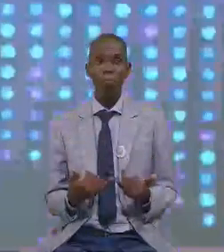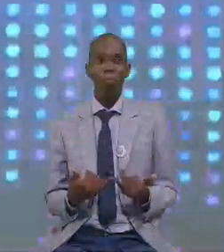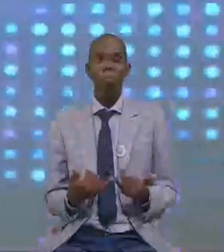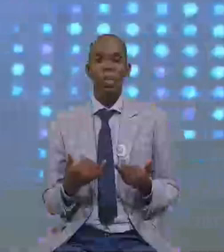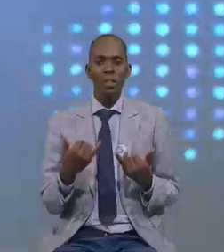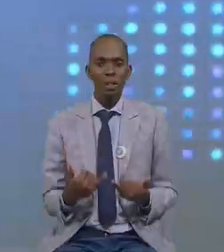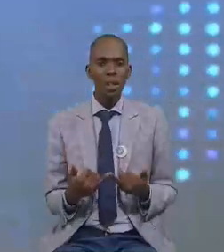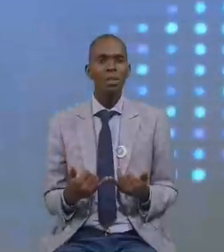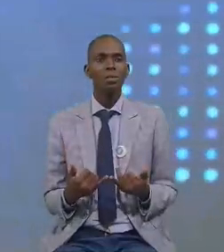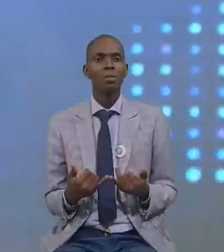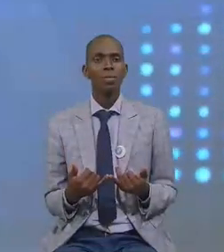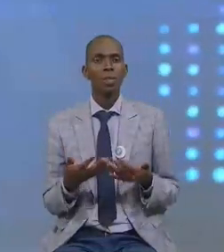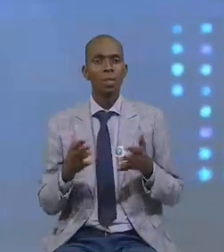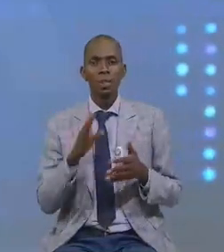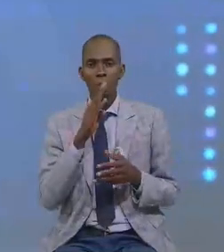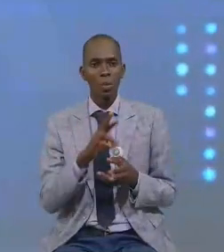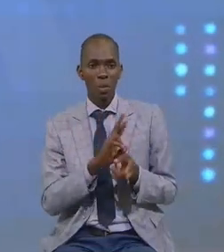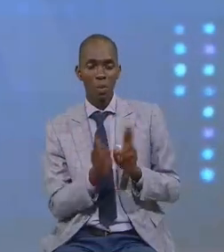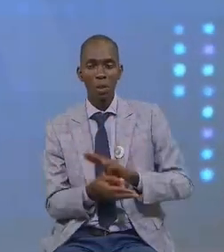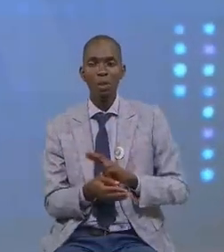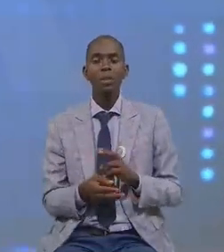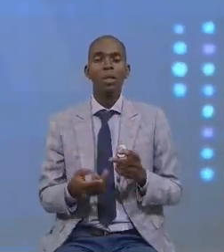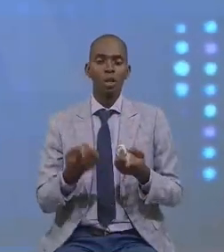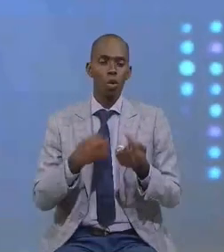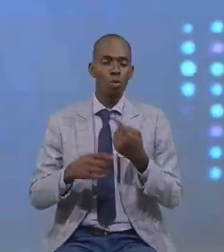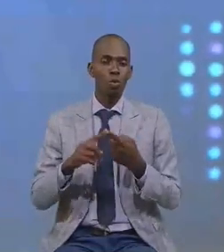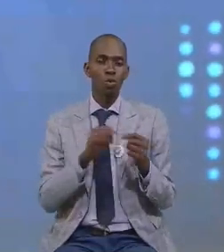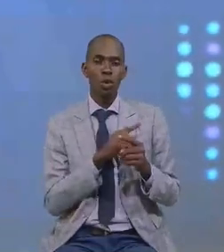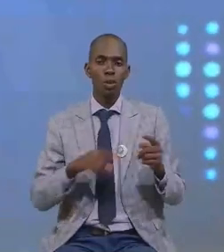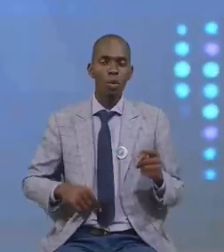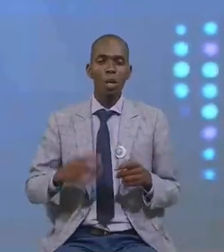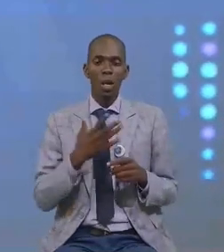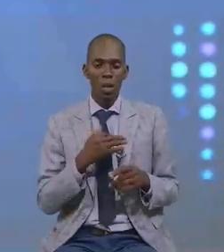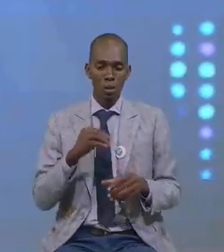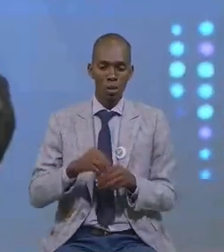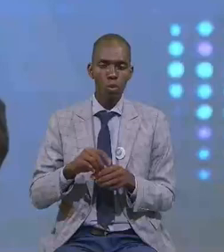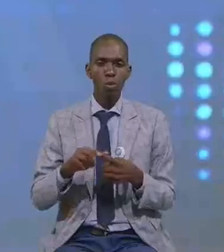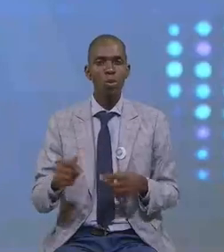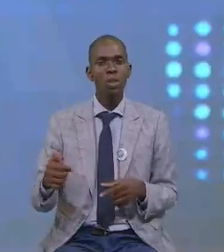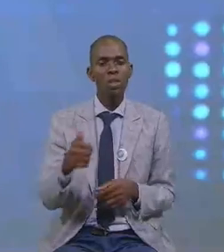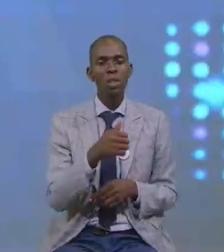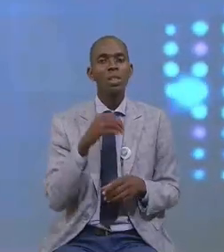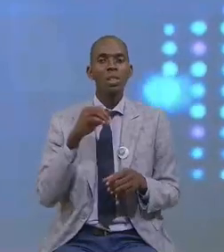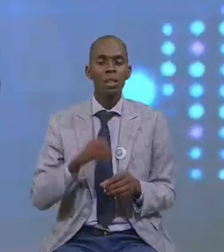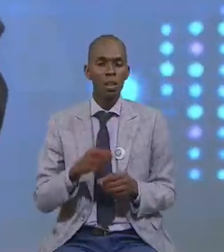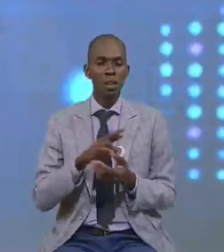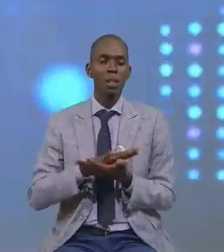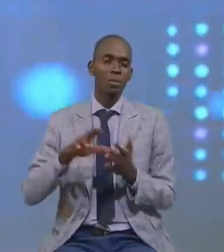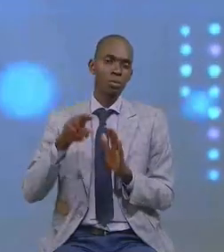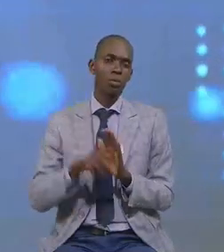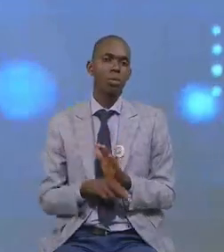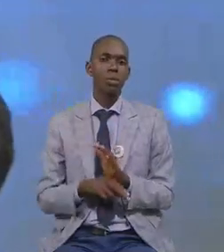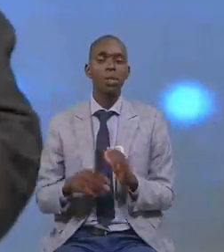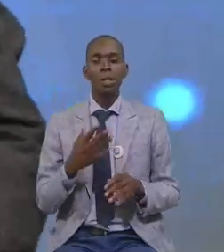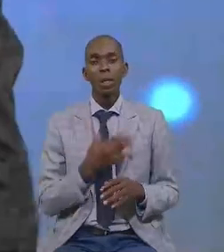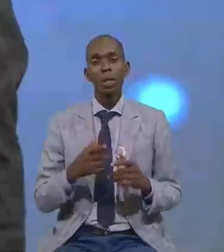qu'il y a maintenant la repentance. Et venez au Seigneur et semez selon la justice